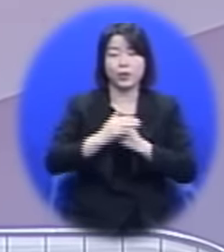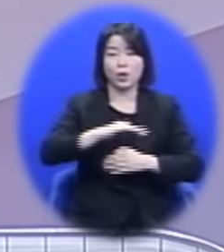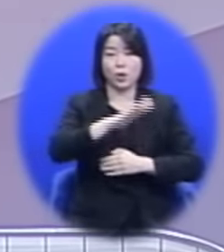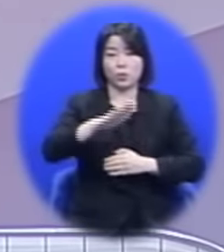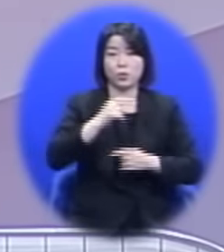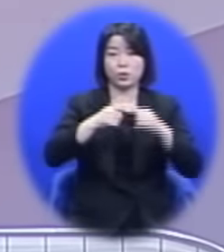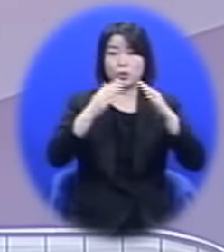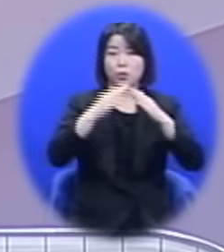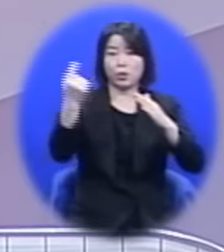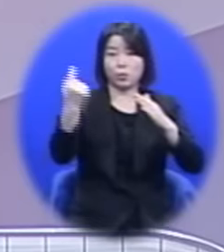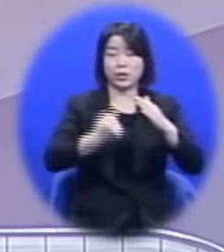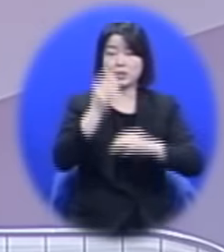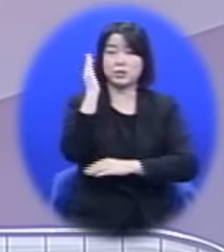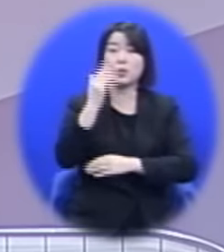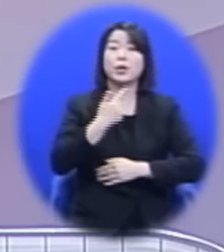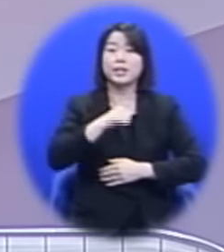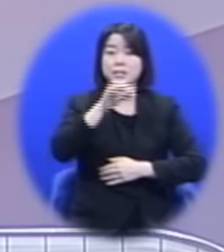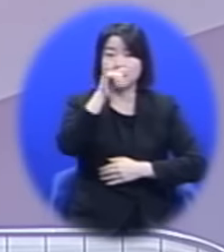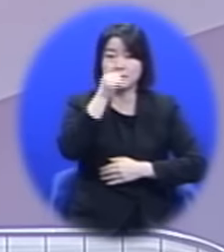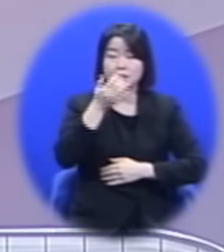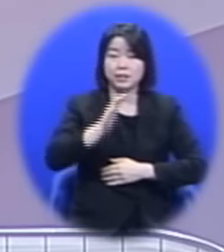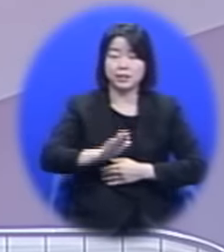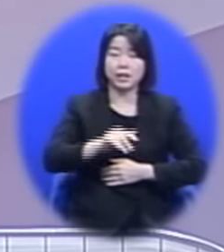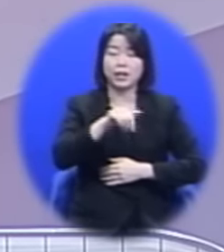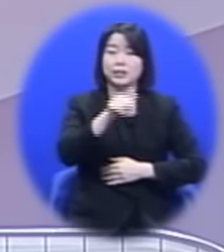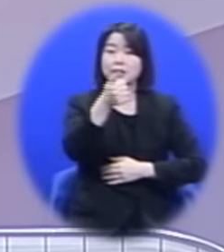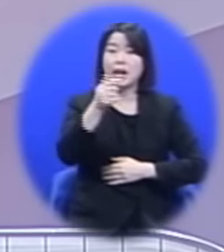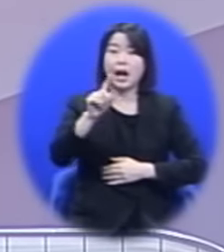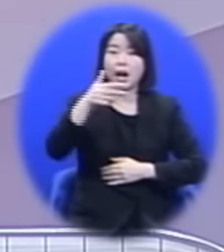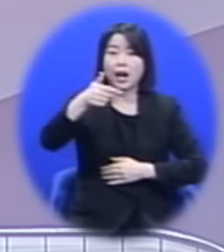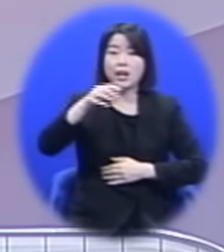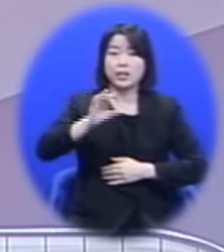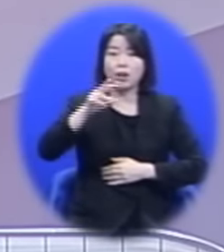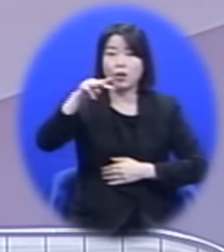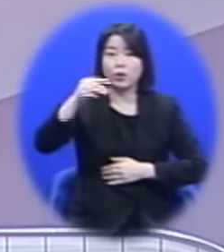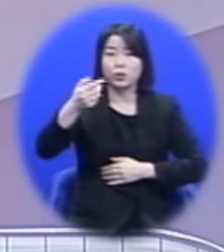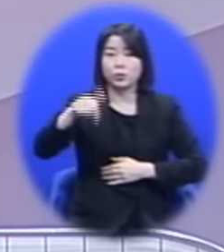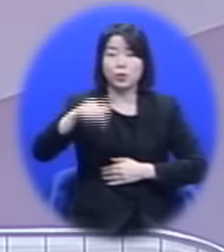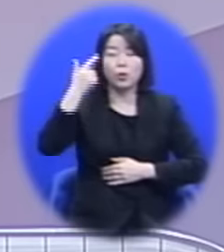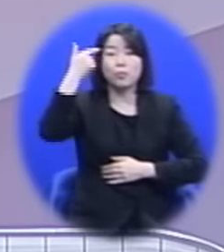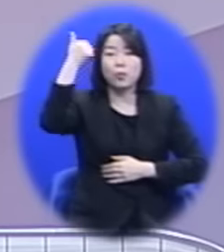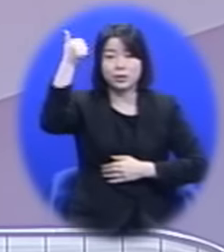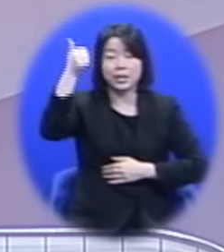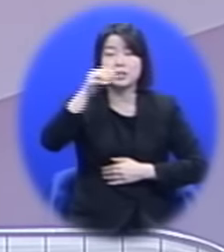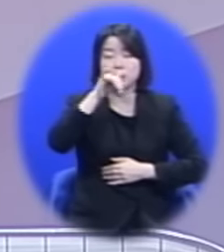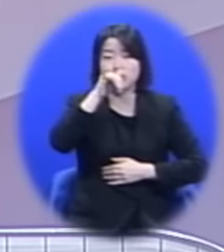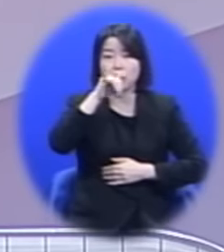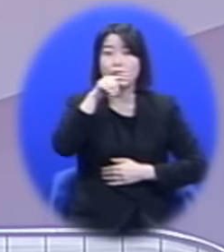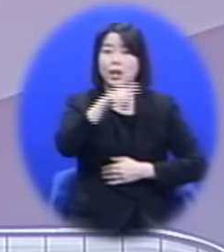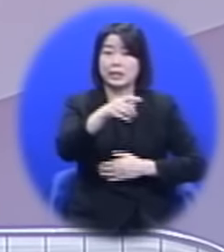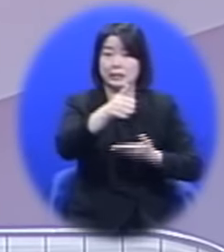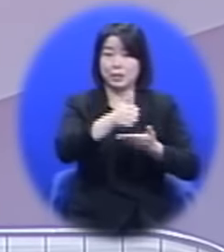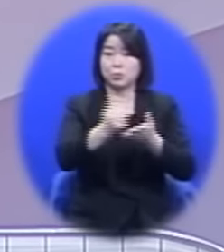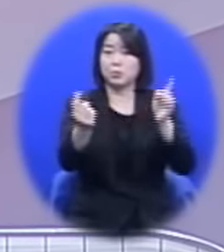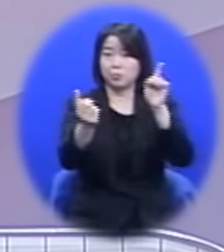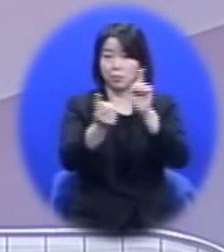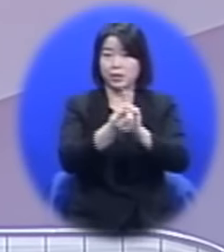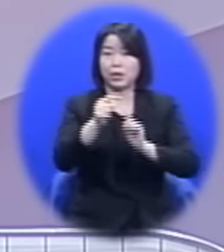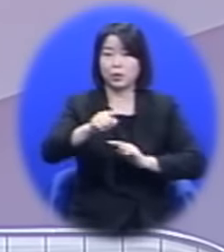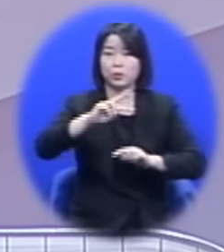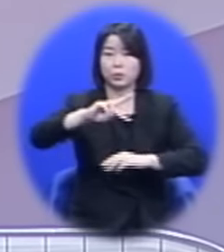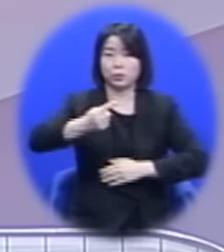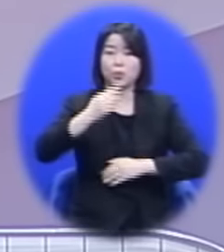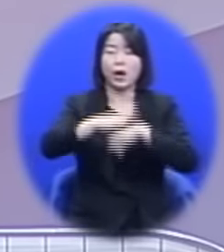해 주셨는데, 그 하형록 목사님이 계십니다. 그분을 만나게 된 것도 하나님의 전적인